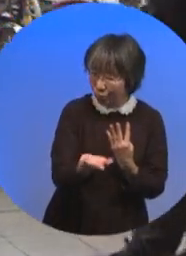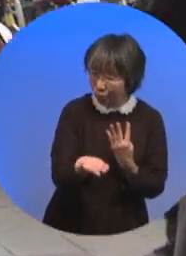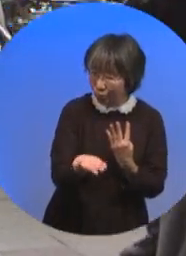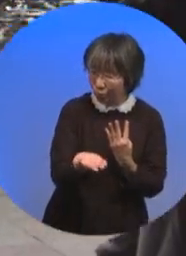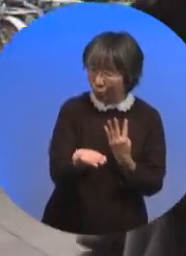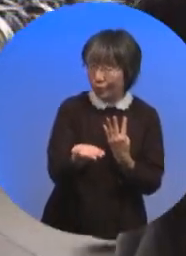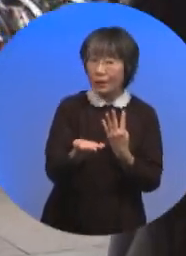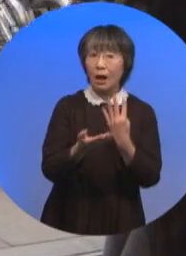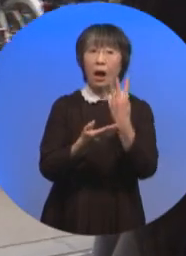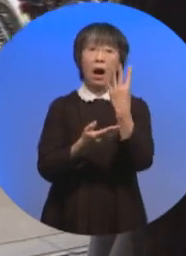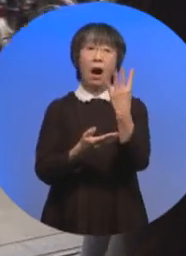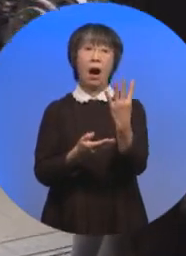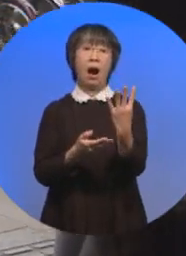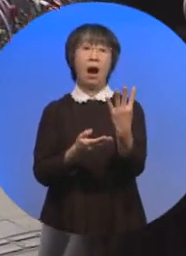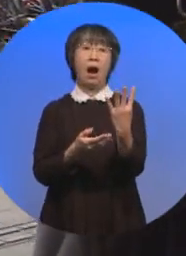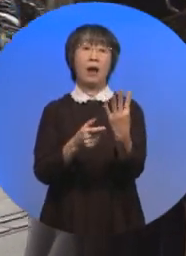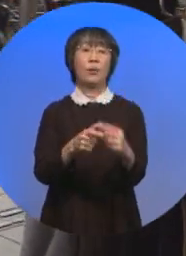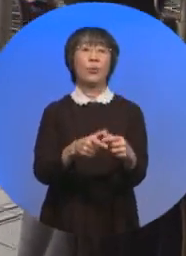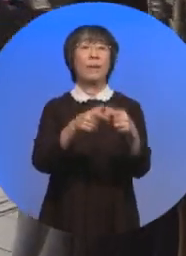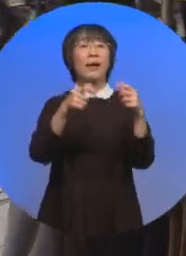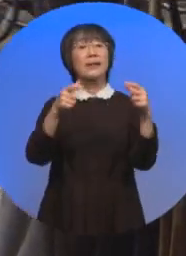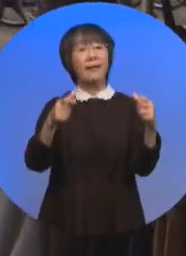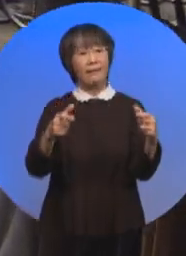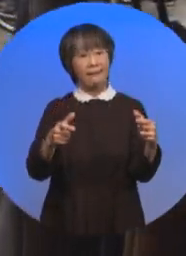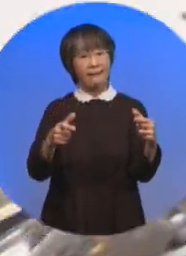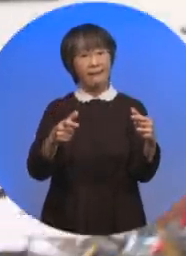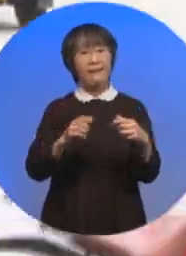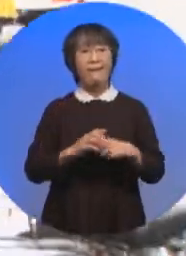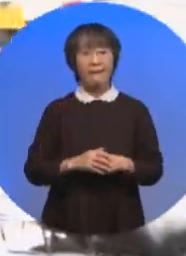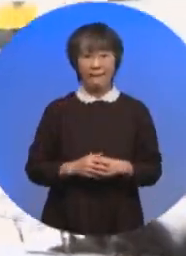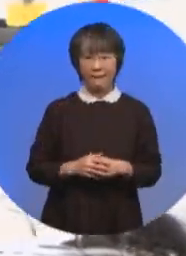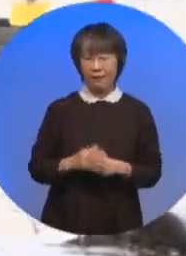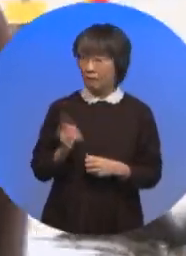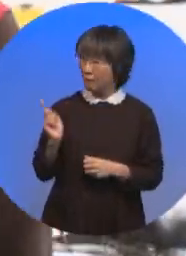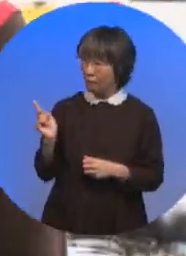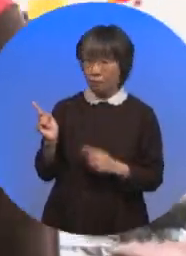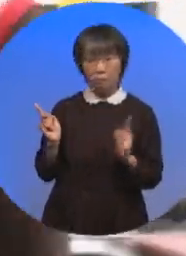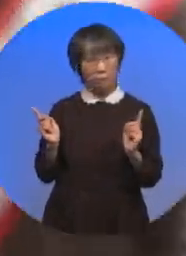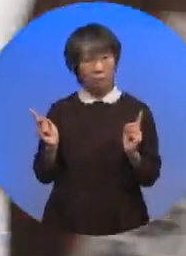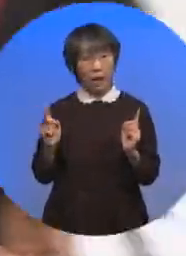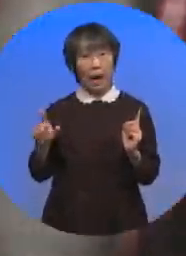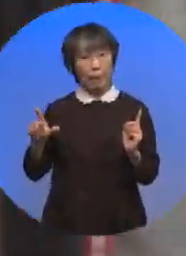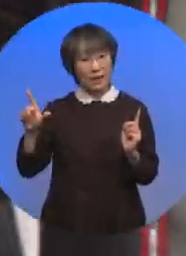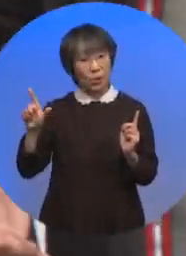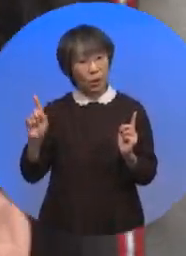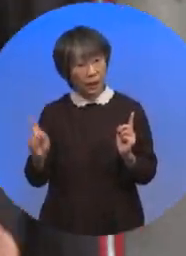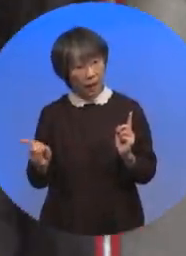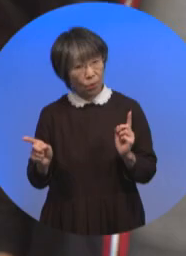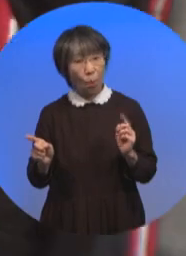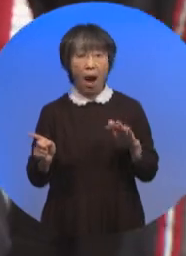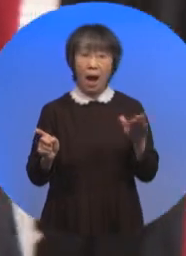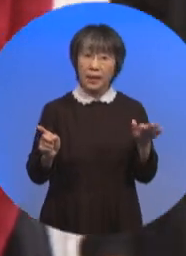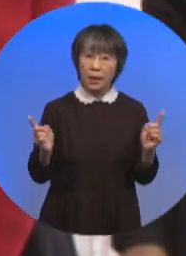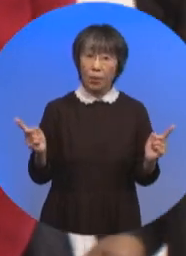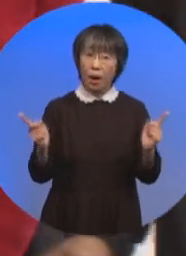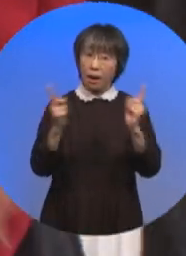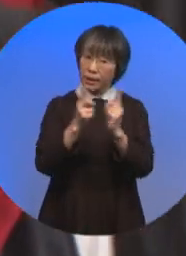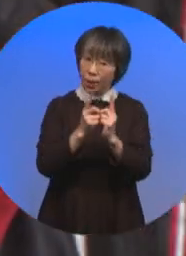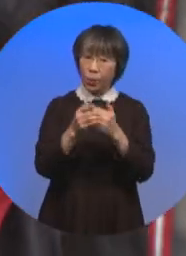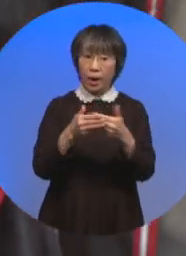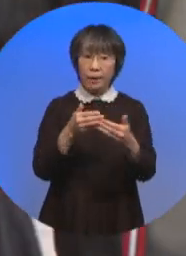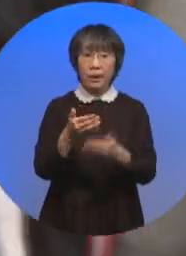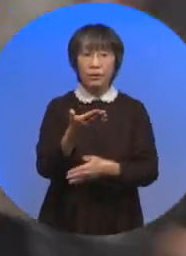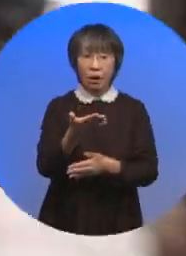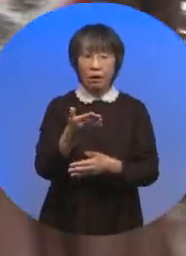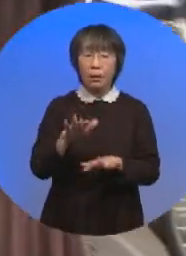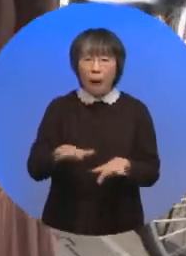さあ、こう人数増えましたね。え、上条さんと原さんは面識は。 原さんは今会いましたよね。 あ、初めてね。それない